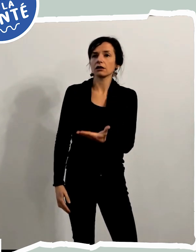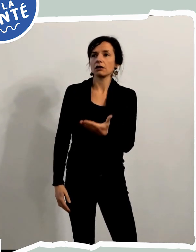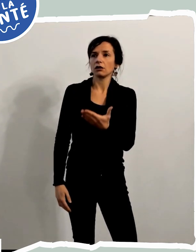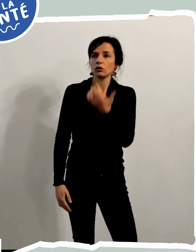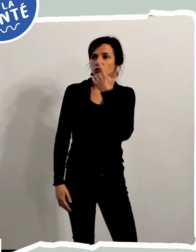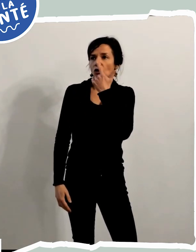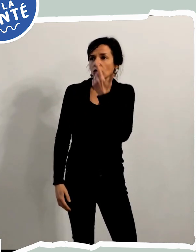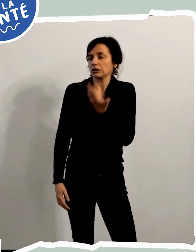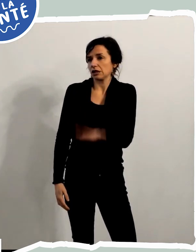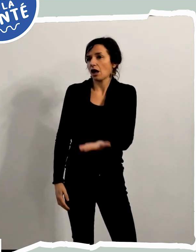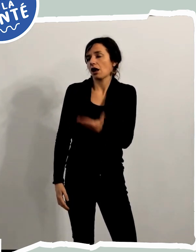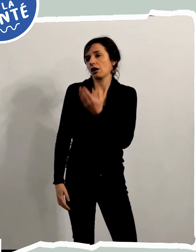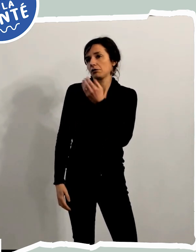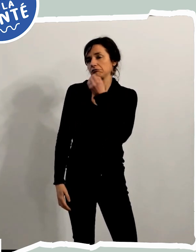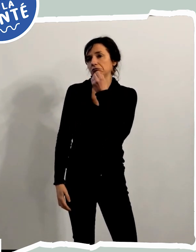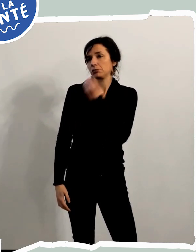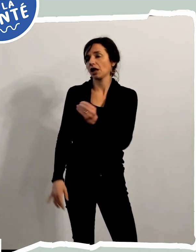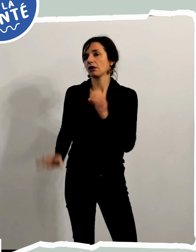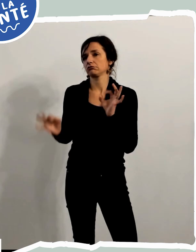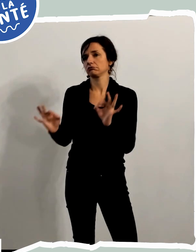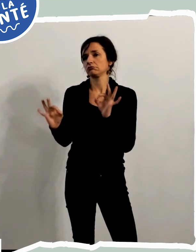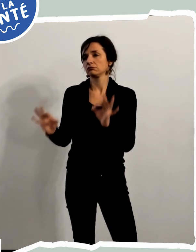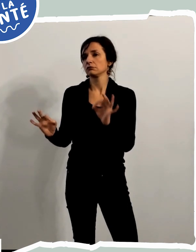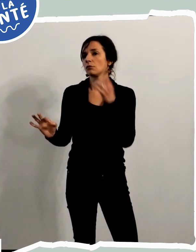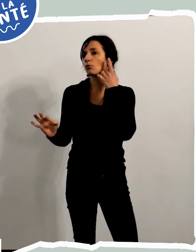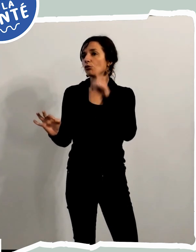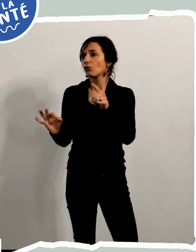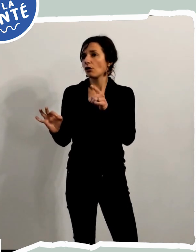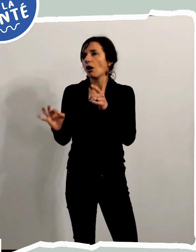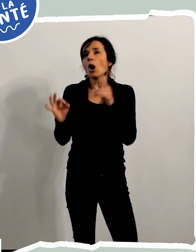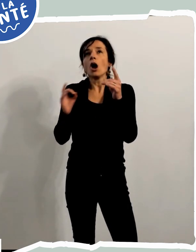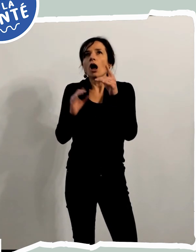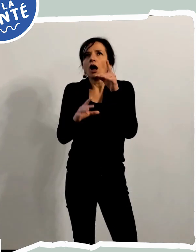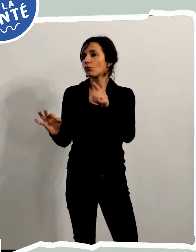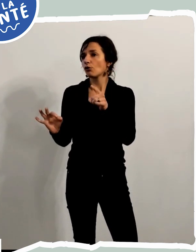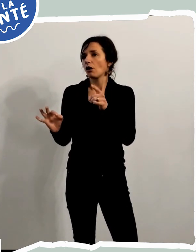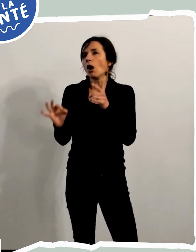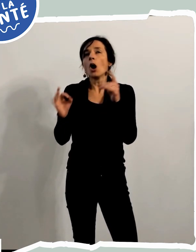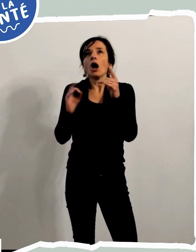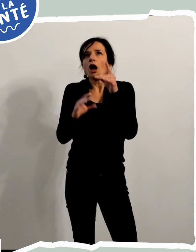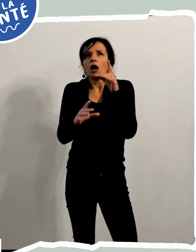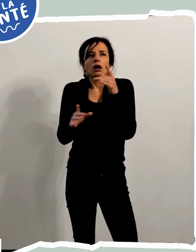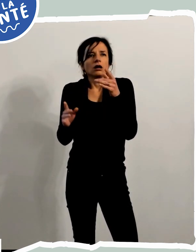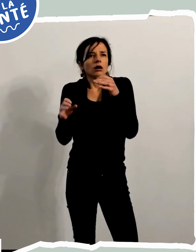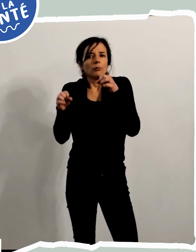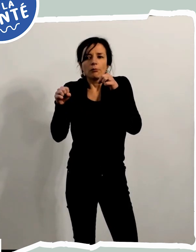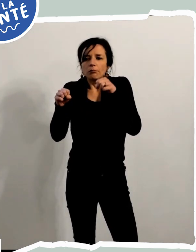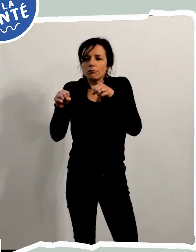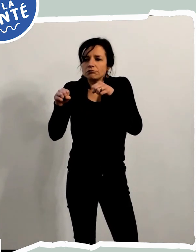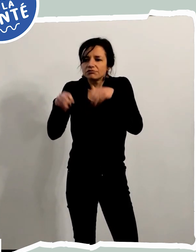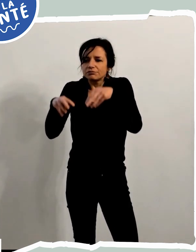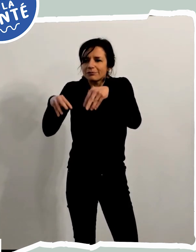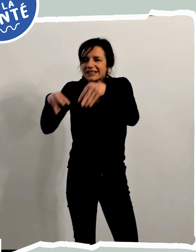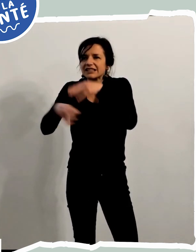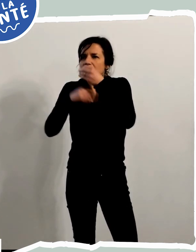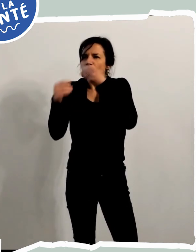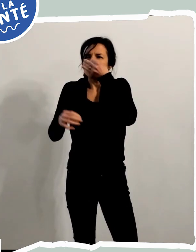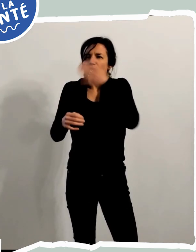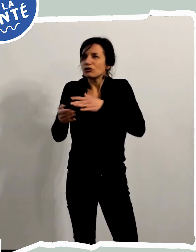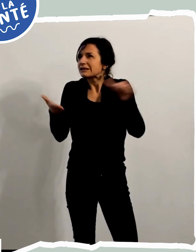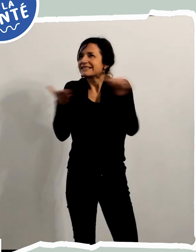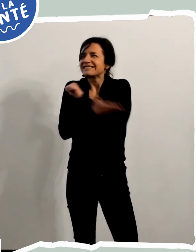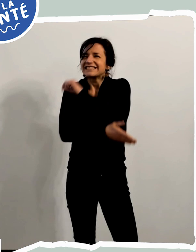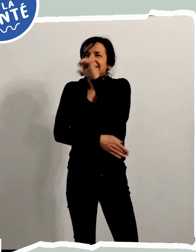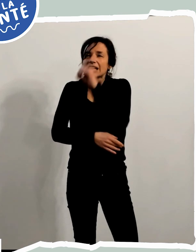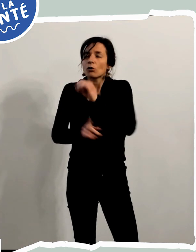comme intéressant en termes pas de dépollution complète, hein, mais ça diminue quand même fortement la teneur en